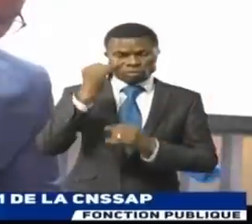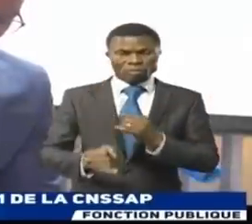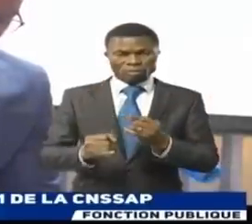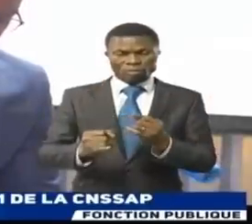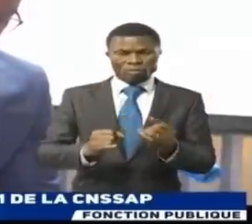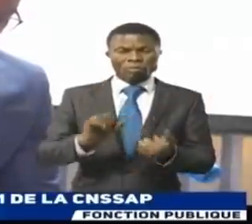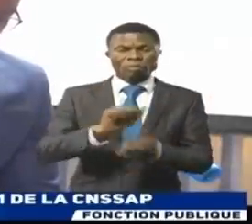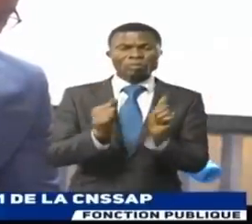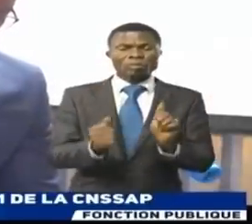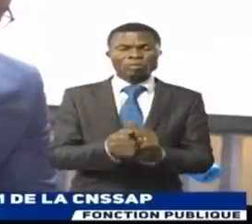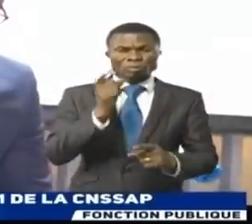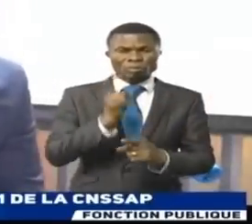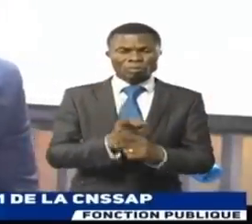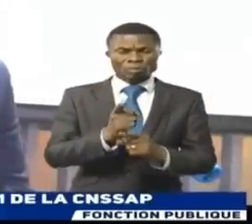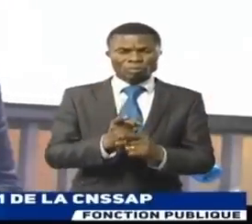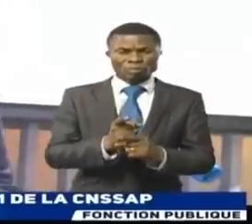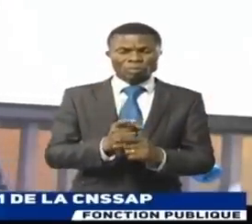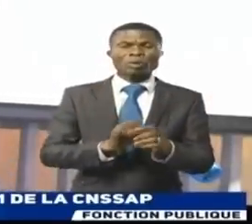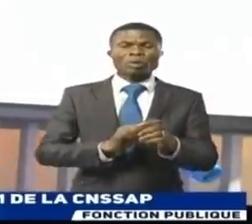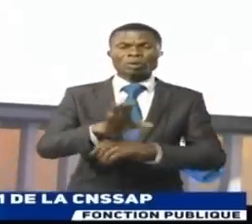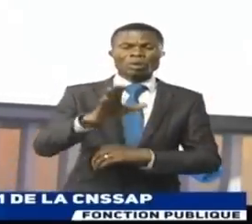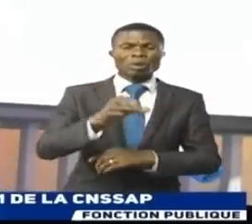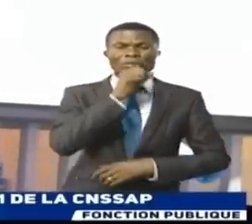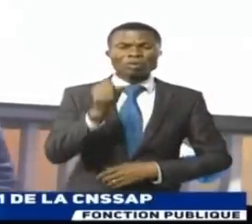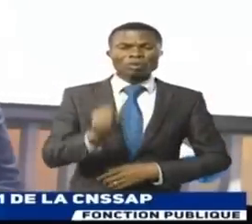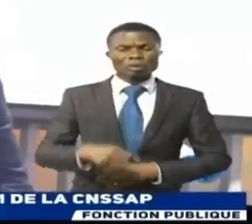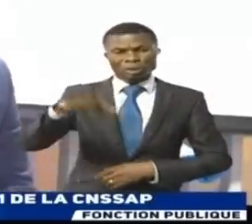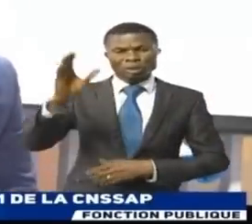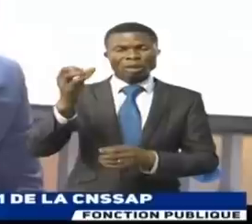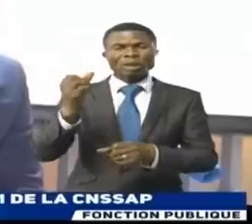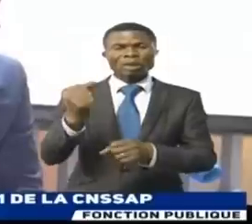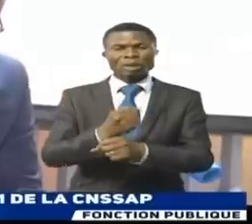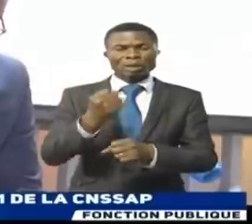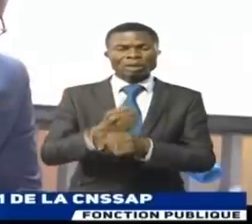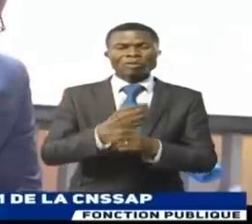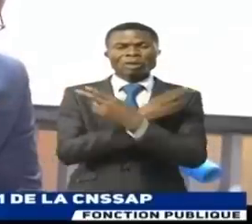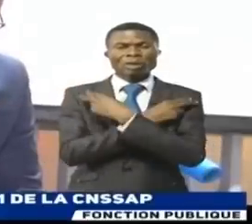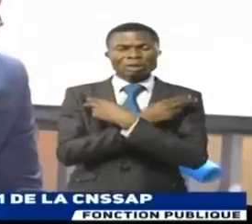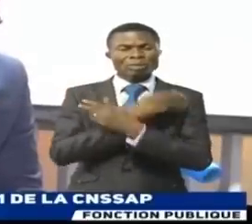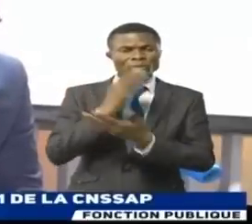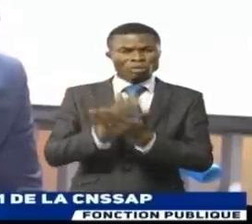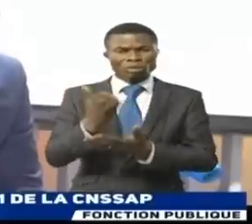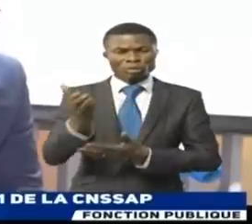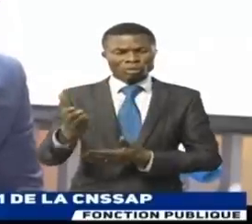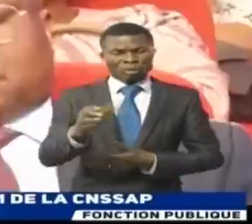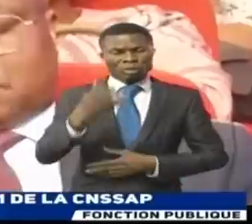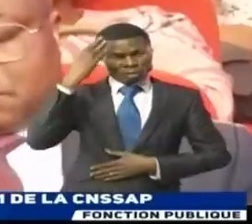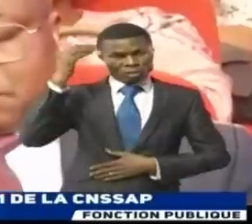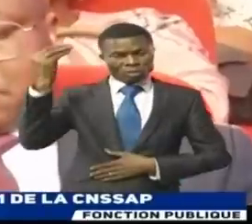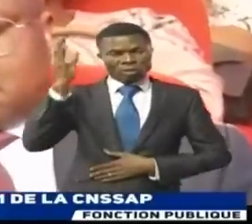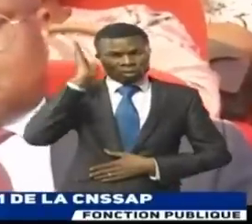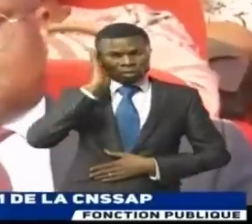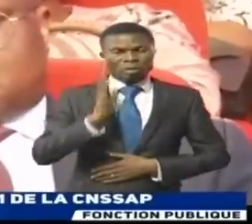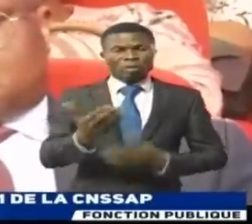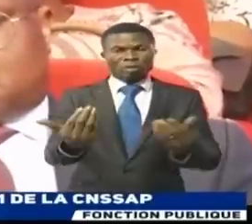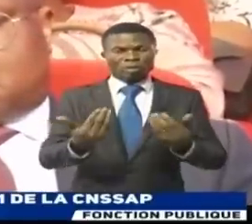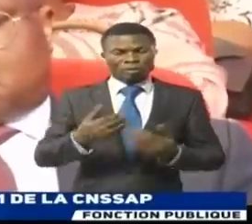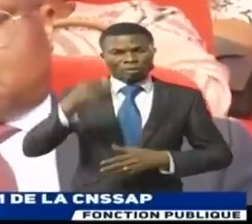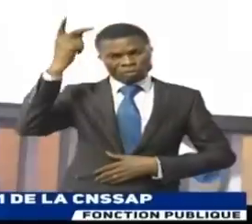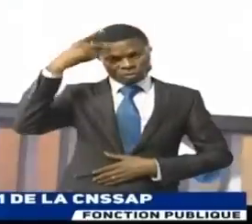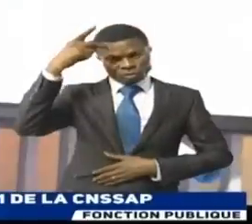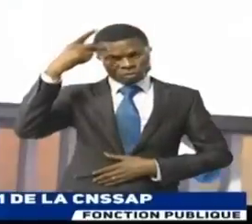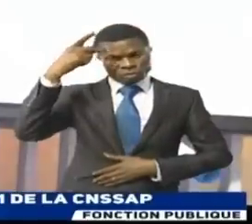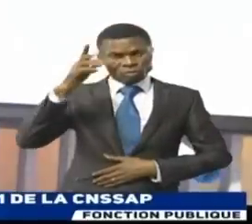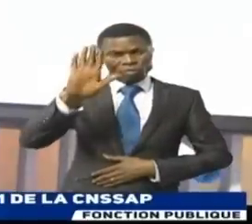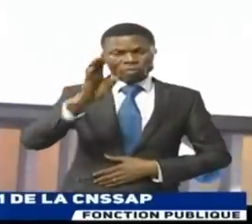l'épineuse problématique de la retraite des agents et fonctionnaires de l'État. Nous osons espérer qu'avec la volonté politique de